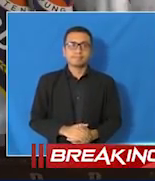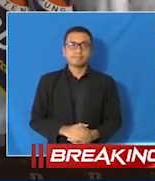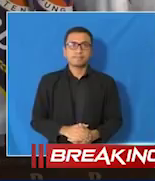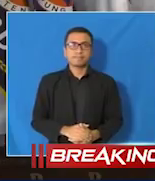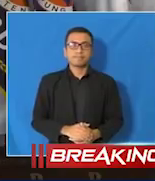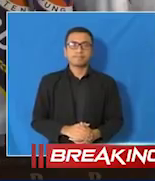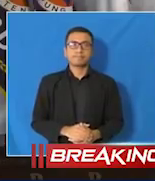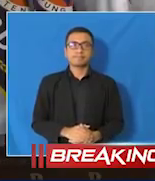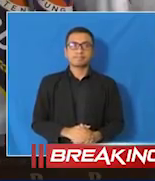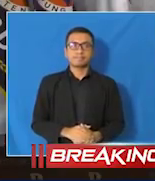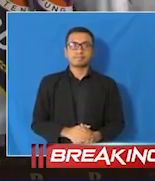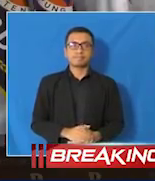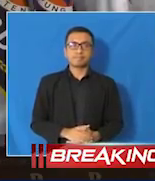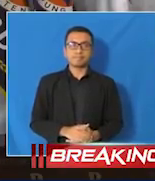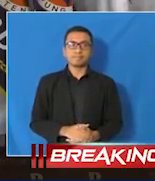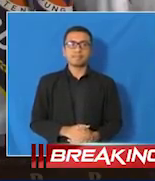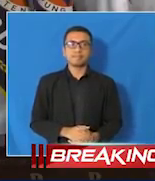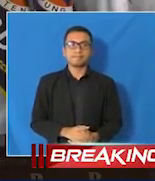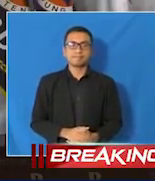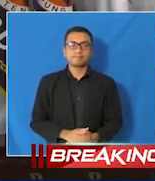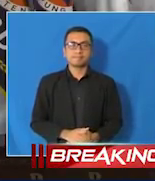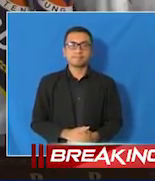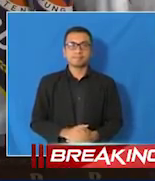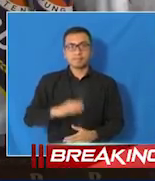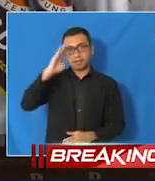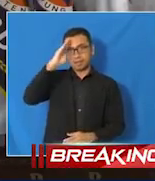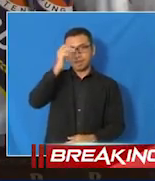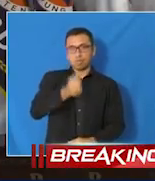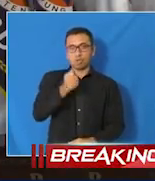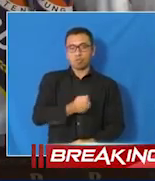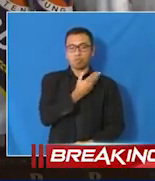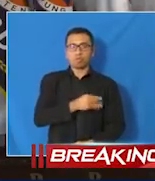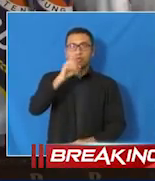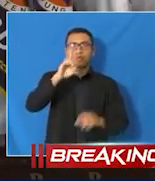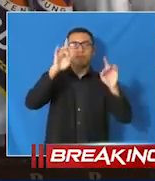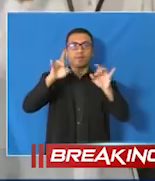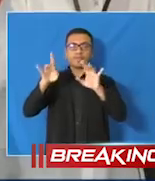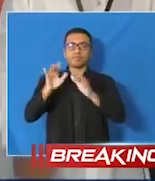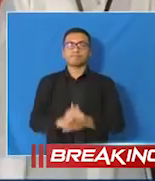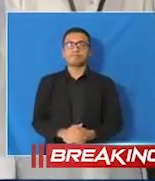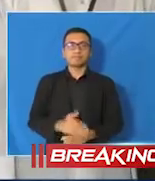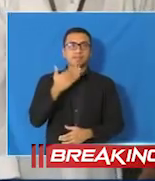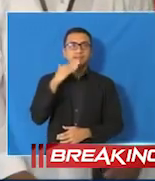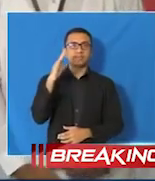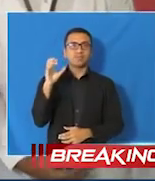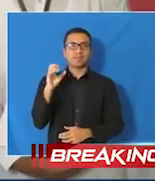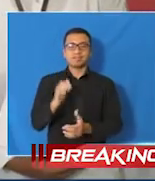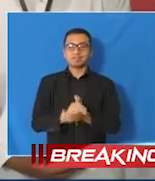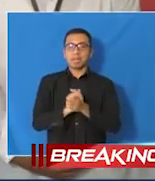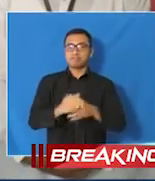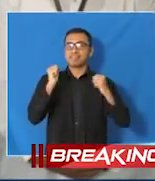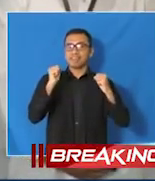hai hai Hai assalamualaikum warahmatullahi wabarakatuh selamat sore salam